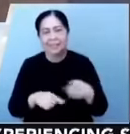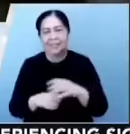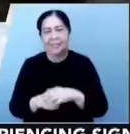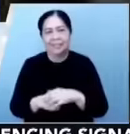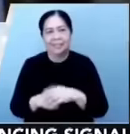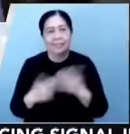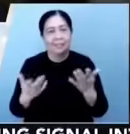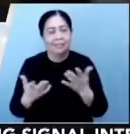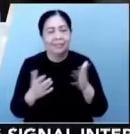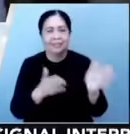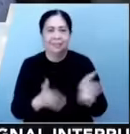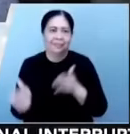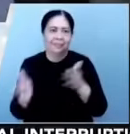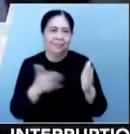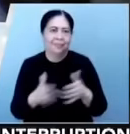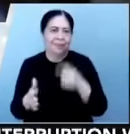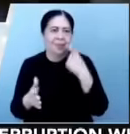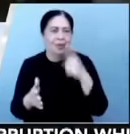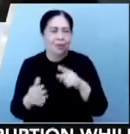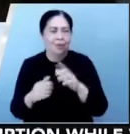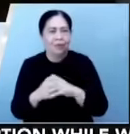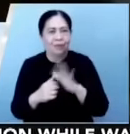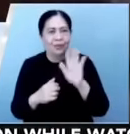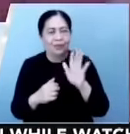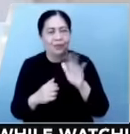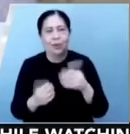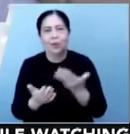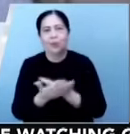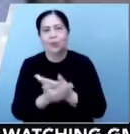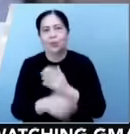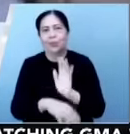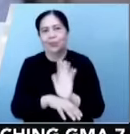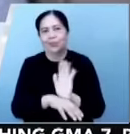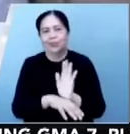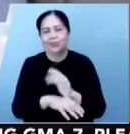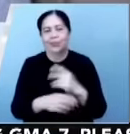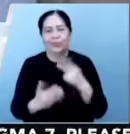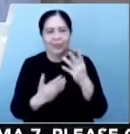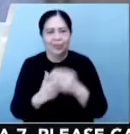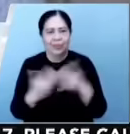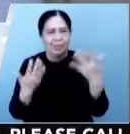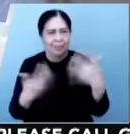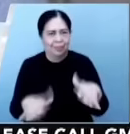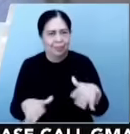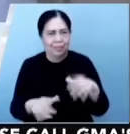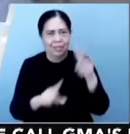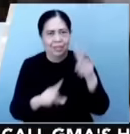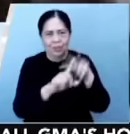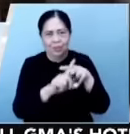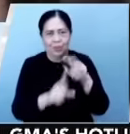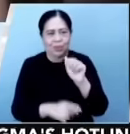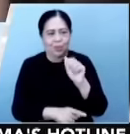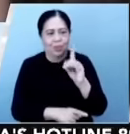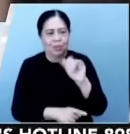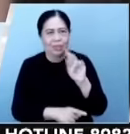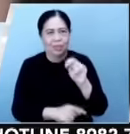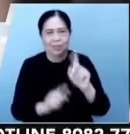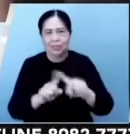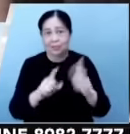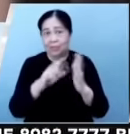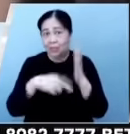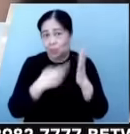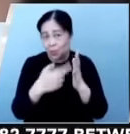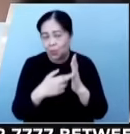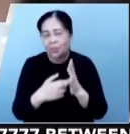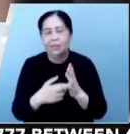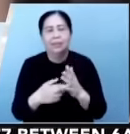paghahanda para sa taping ng bago nilang series. Tapos na po yung auditions para sa iba pang roles. Malapit na siya and magsistart